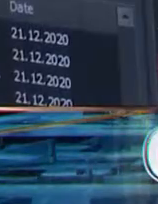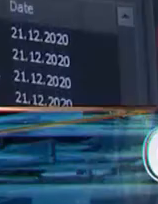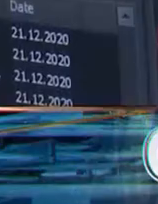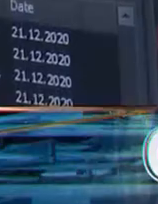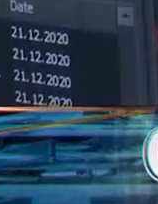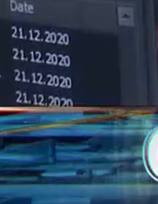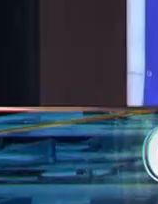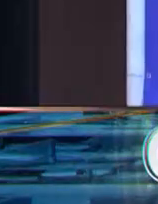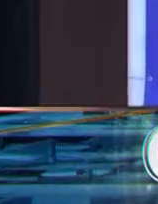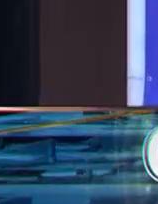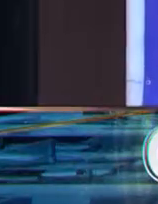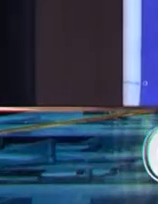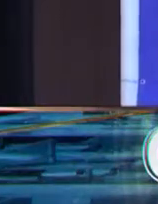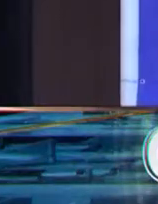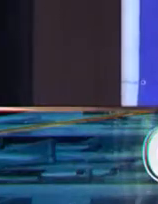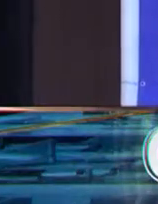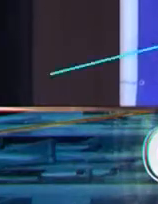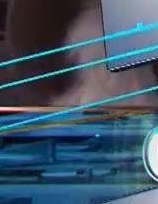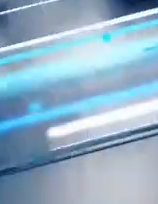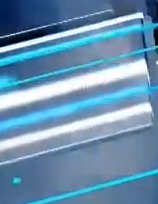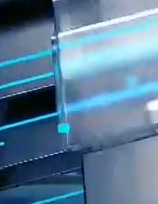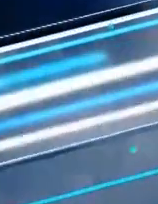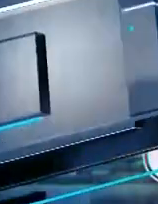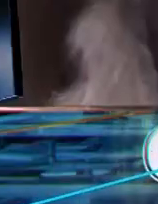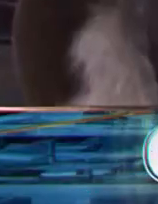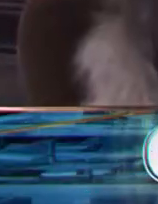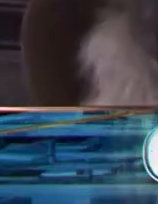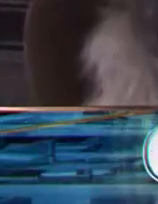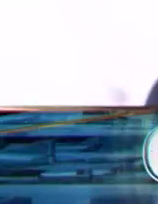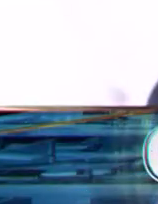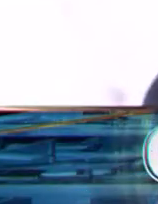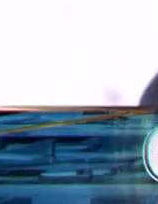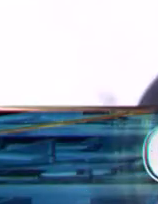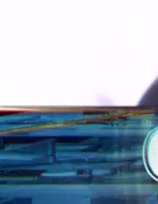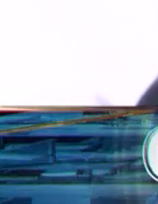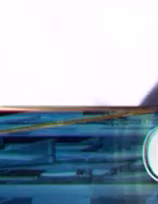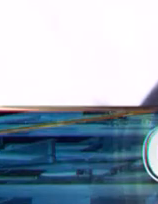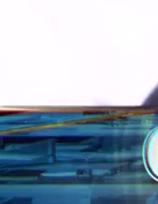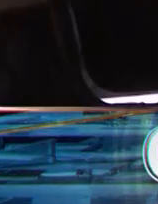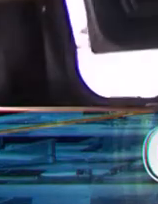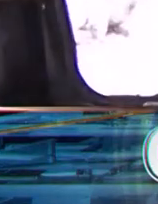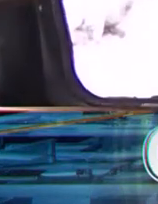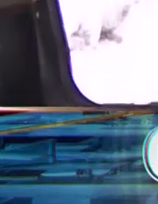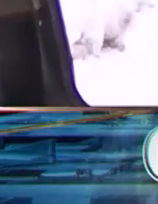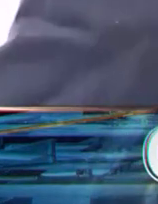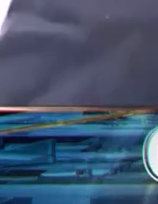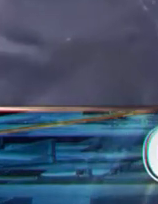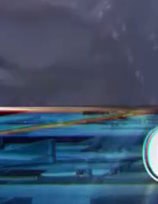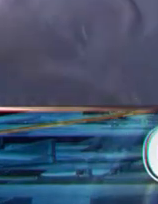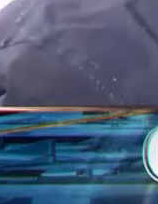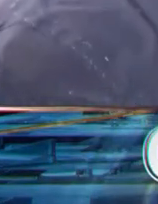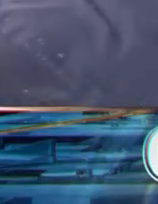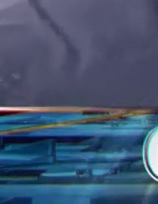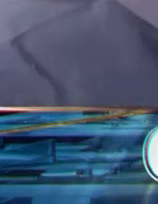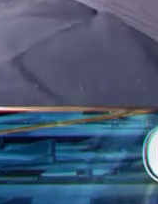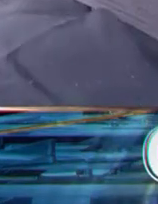радиоволне новое имя. Де-факто ФМ. Операция «Елка». На тропу войны с браконьерами по глубокому снегу